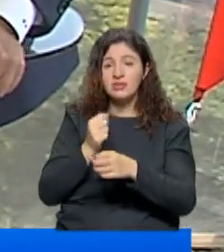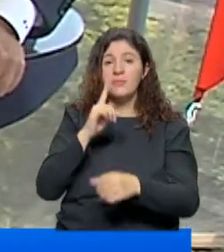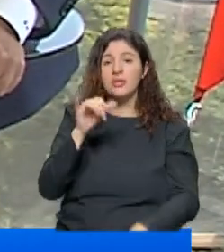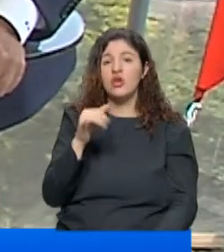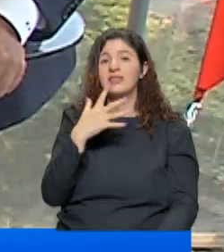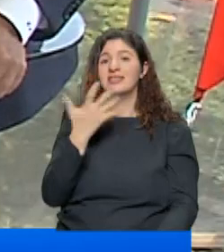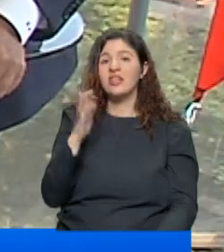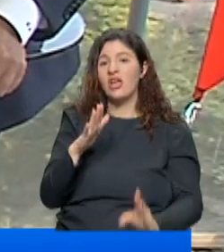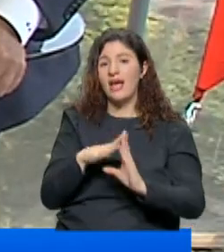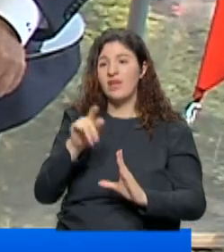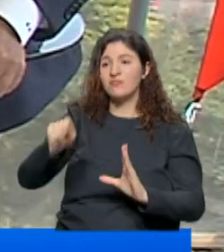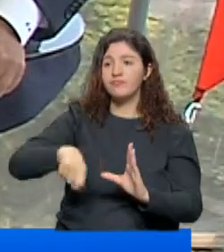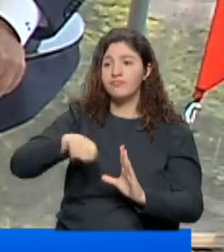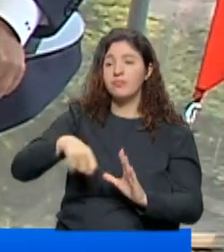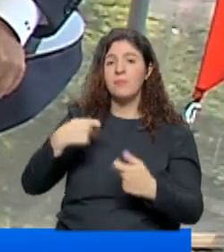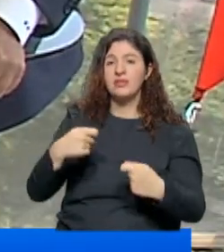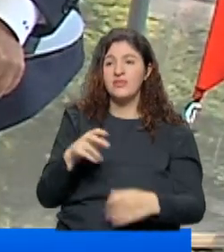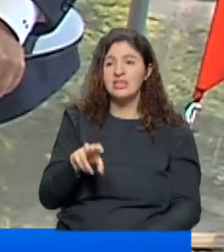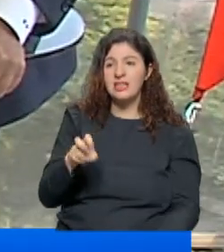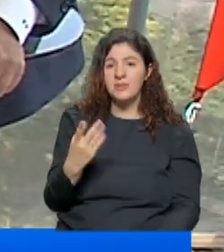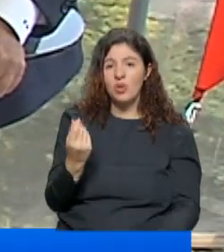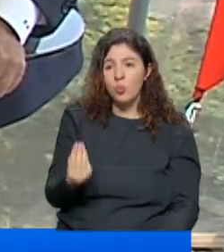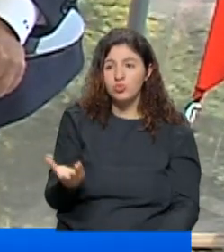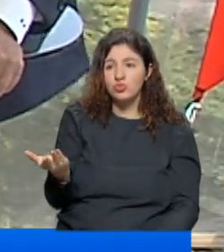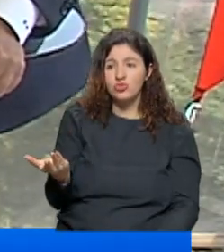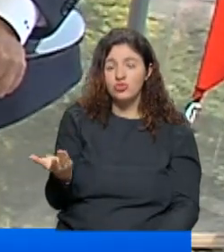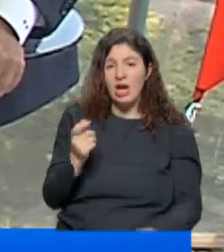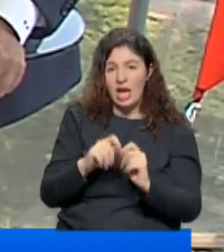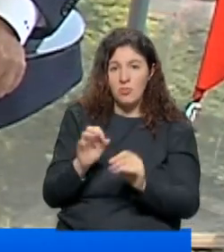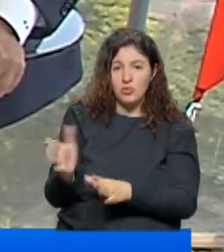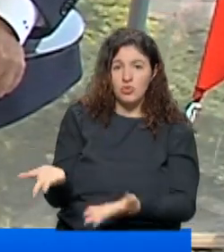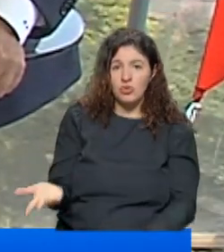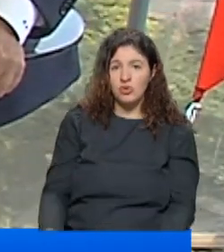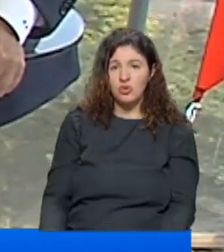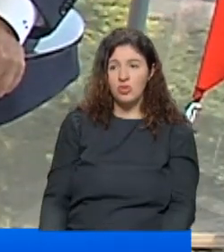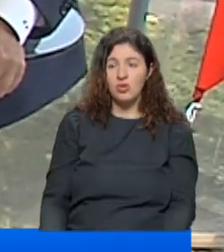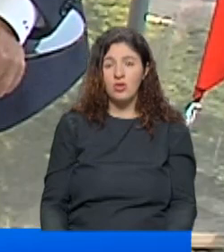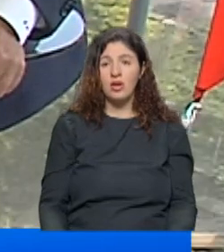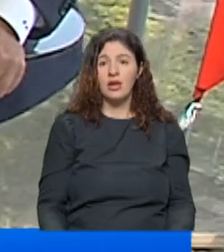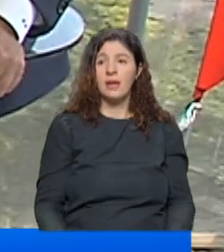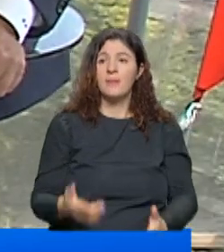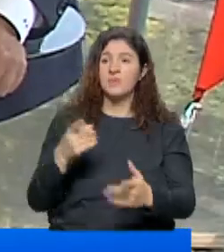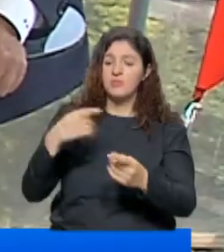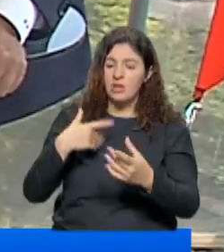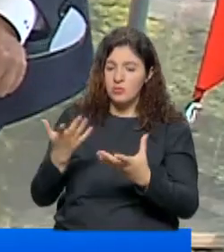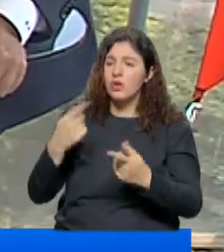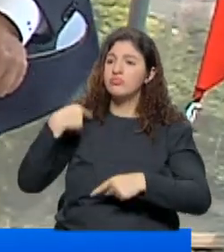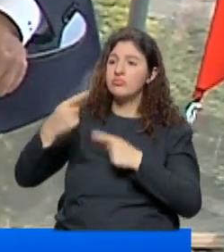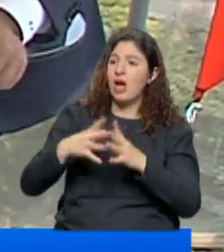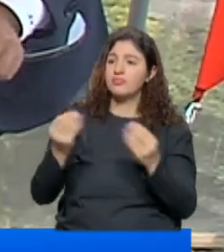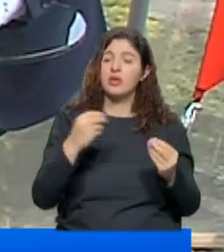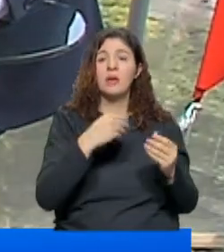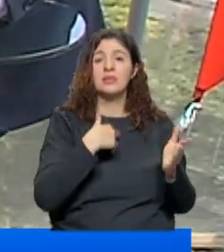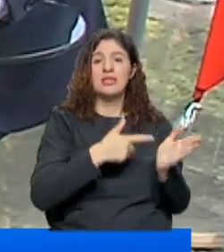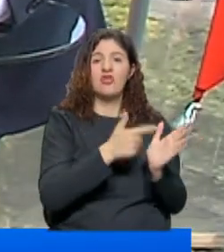kilo salçayı evde yapmanın maliyeti 85 lira olmuş ya. Ekonomi bu işte. Ziraat Odaları Birliği'ni kaybediyoruz. Ziraat